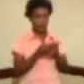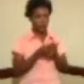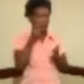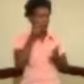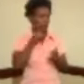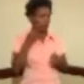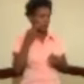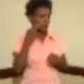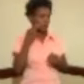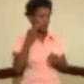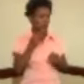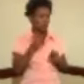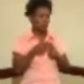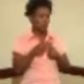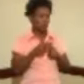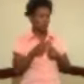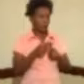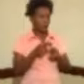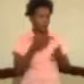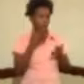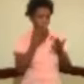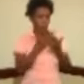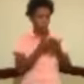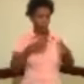profitant de souhaiter la bonne fête des femmes.